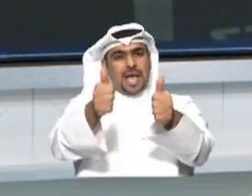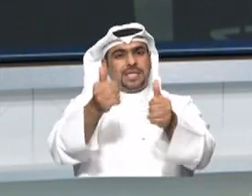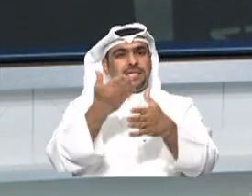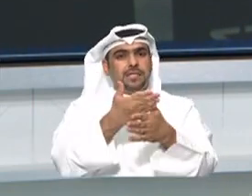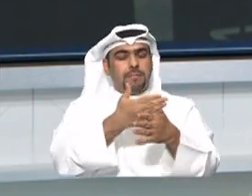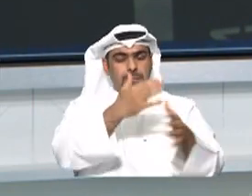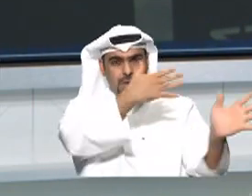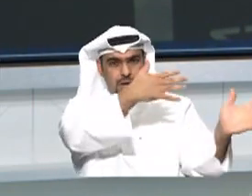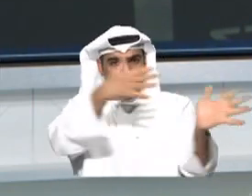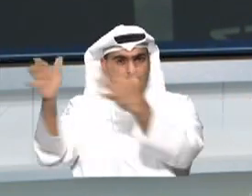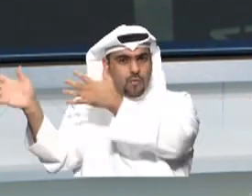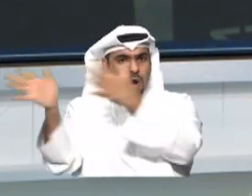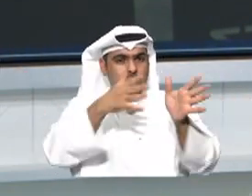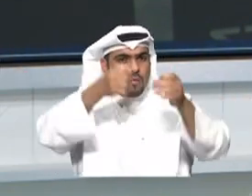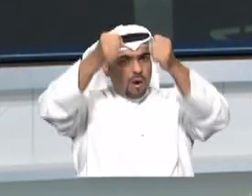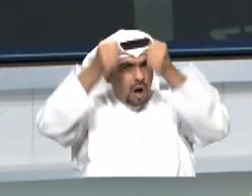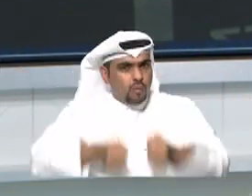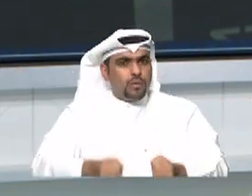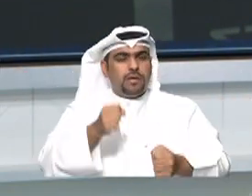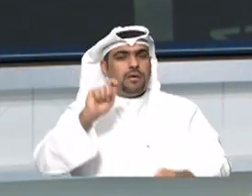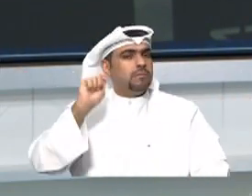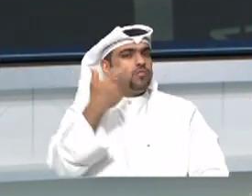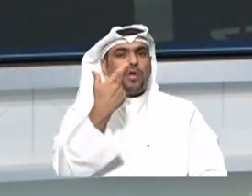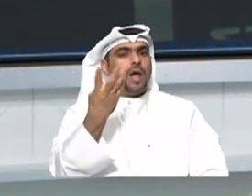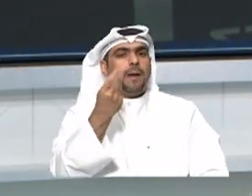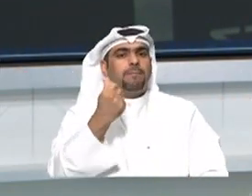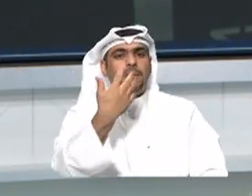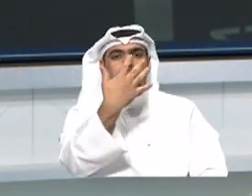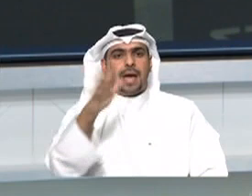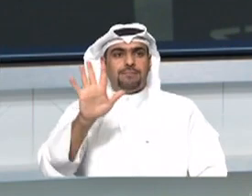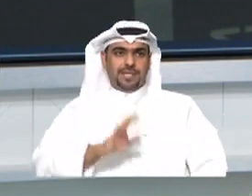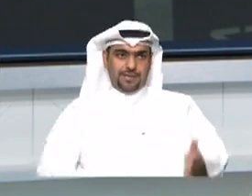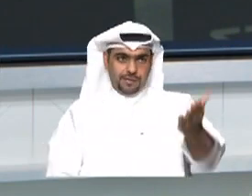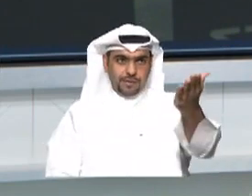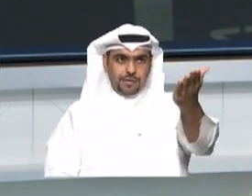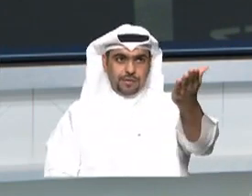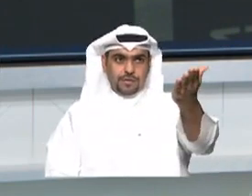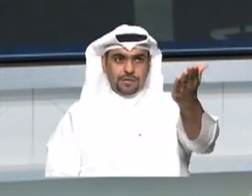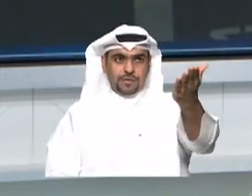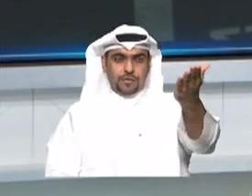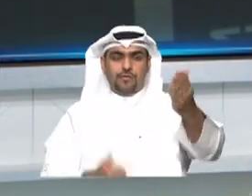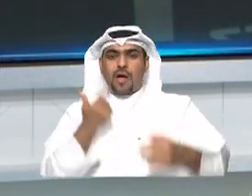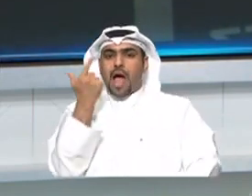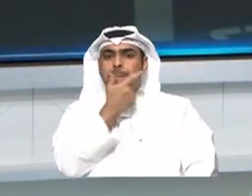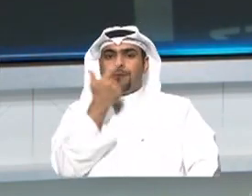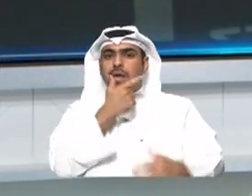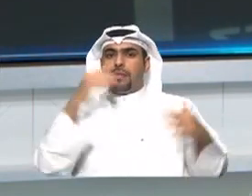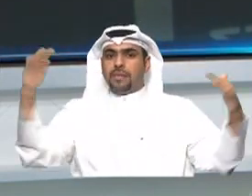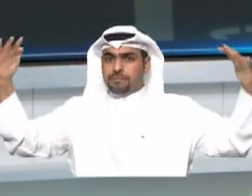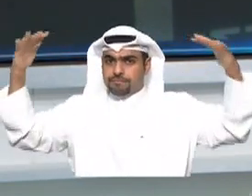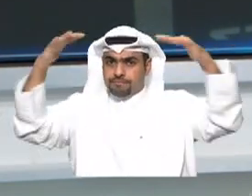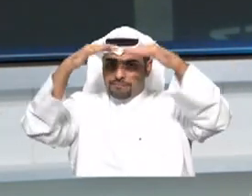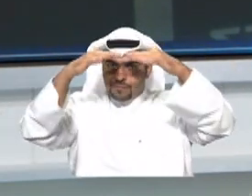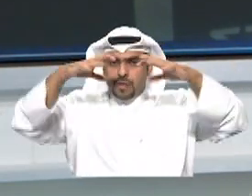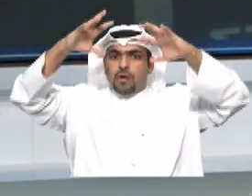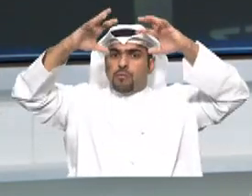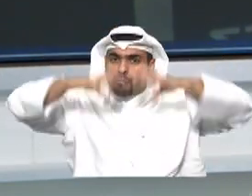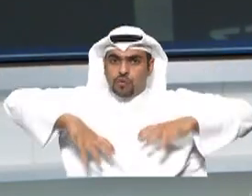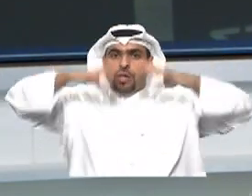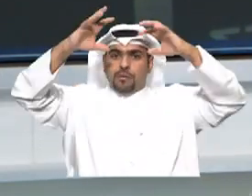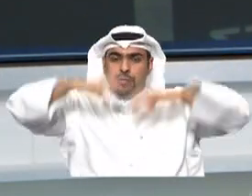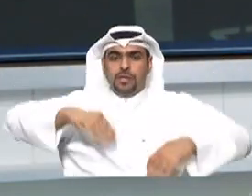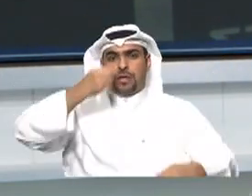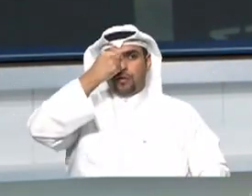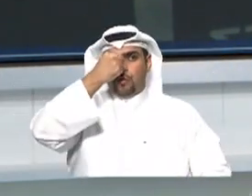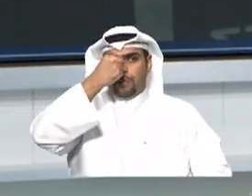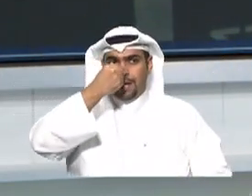متوقعة ما بين 20 إلى 22 درجة مئوية، وأيضا مع بعد فرص الأمطار إن شاء الله متوقع انخفاض تدريجي في درجات